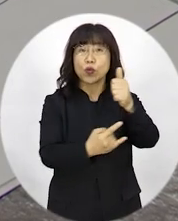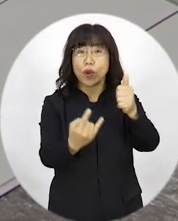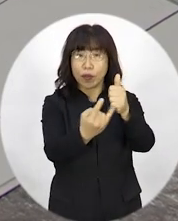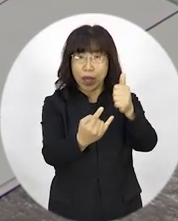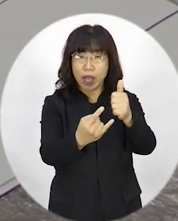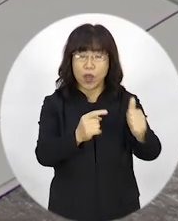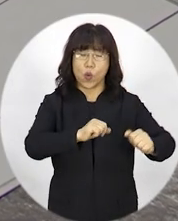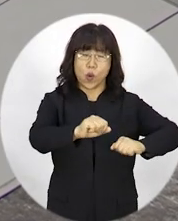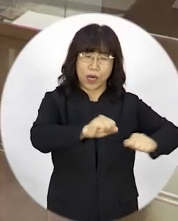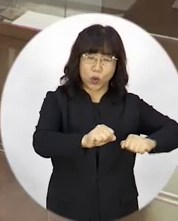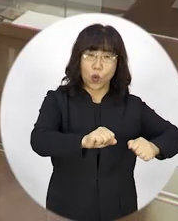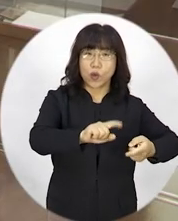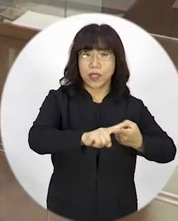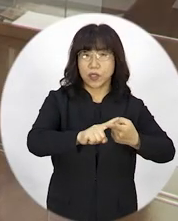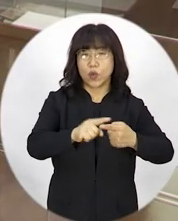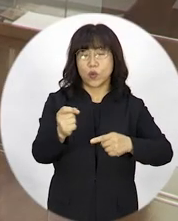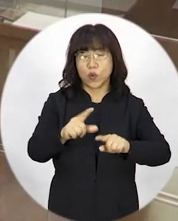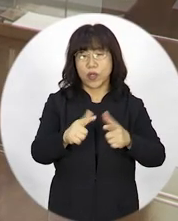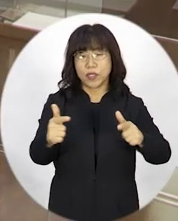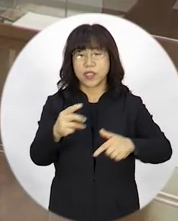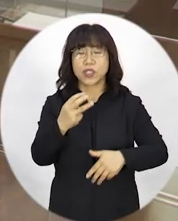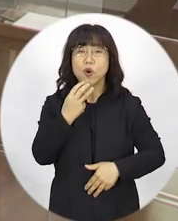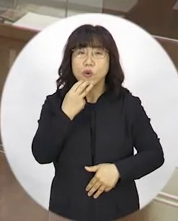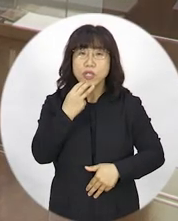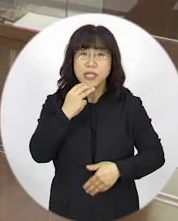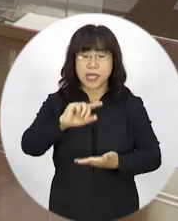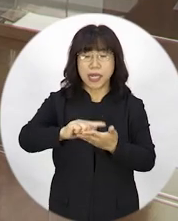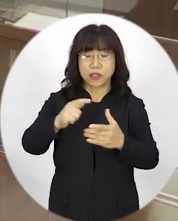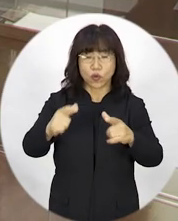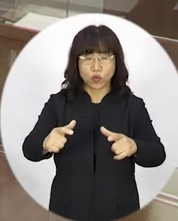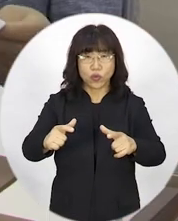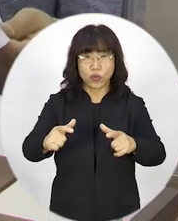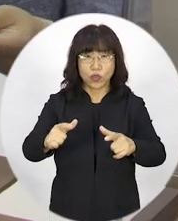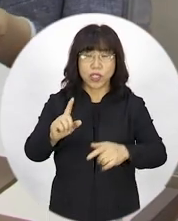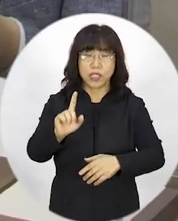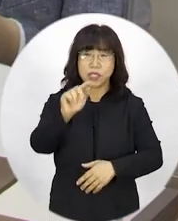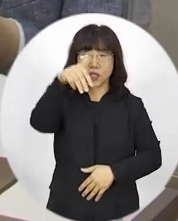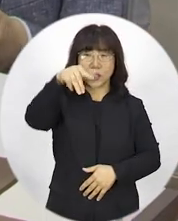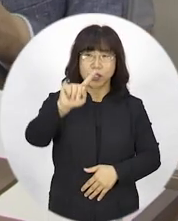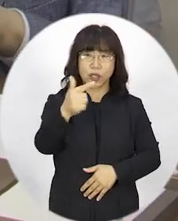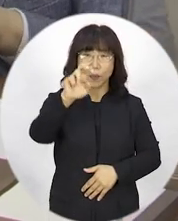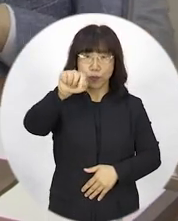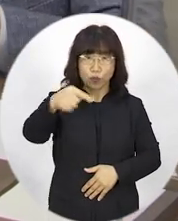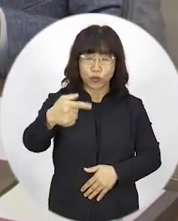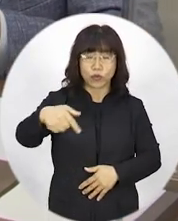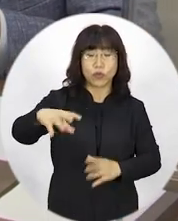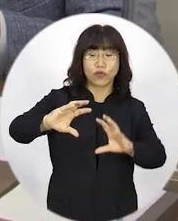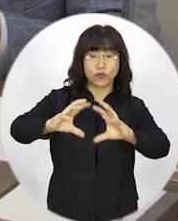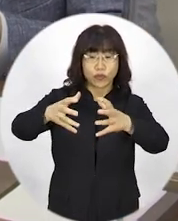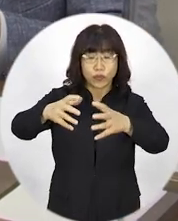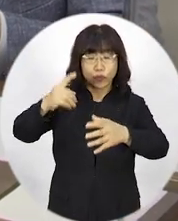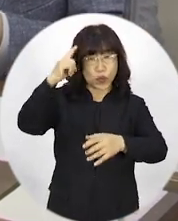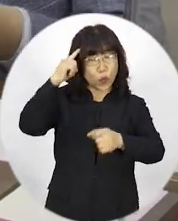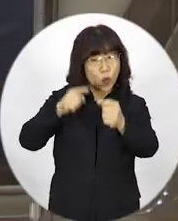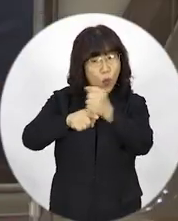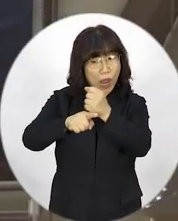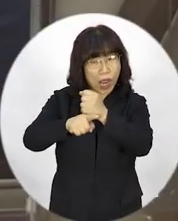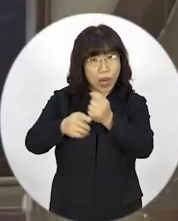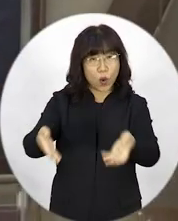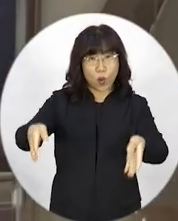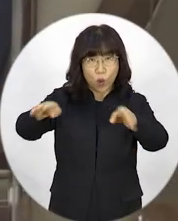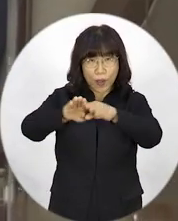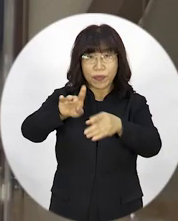펼쳐졌으며 행정재무위원회에서는 서울특별시 강서구 강서천문우주과학관 운영조례안 등 5건의 안건이,